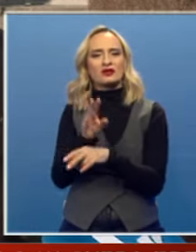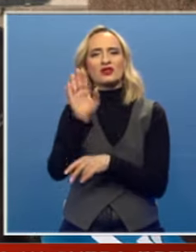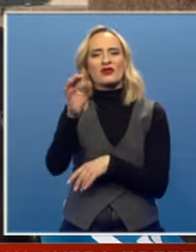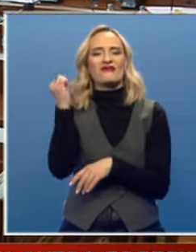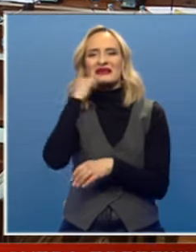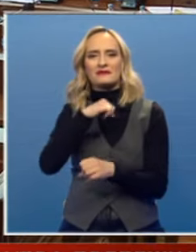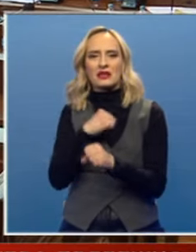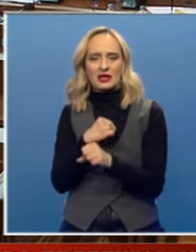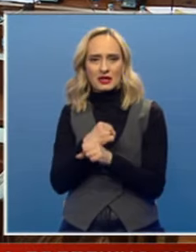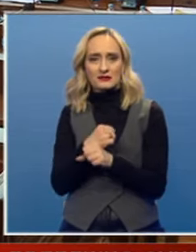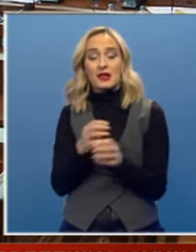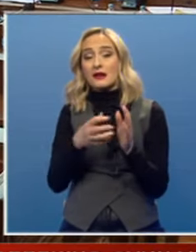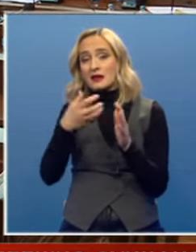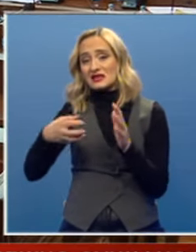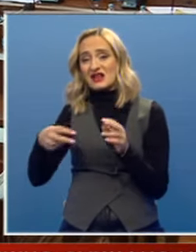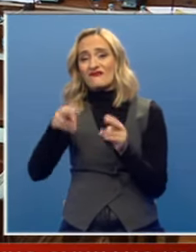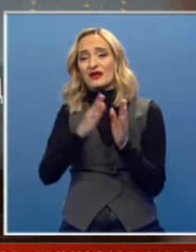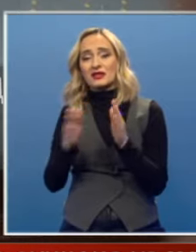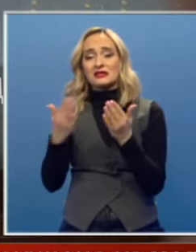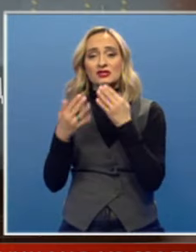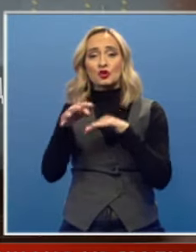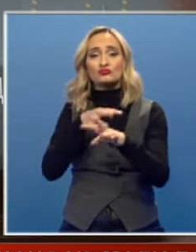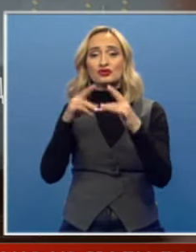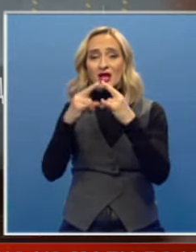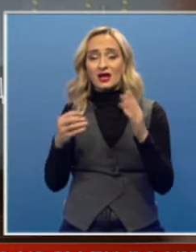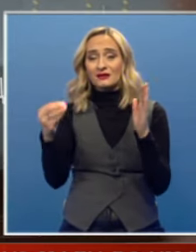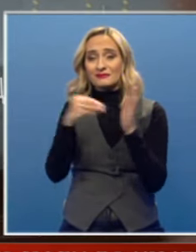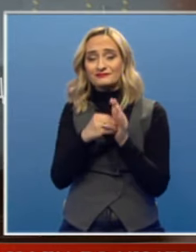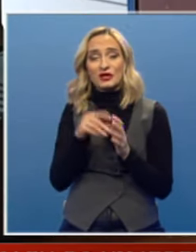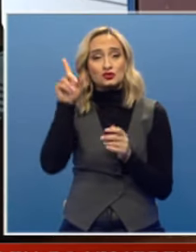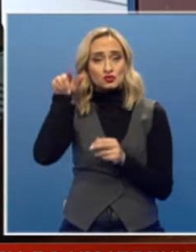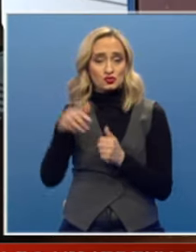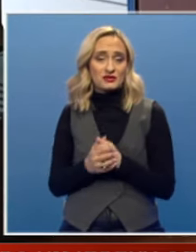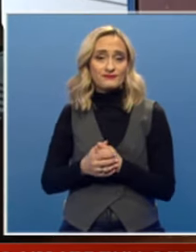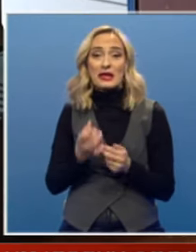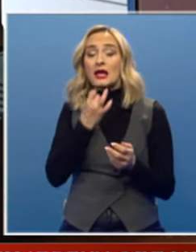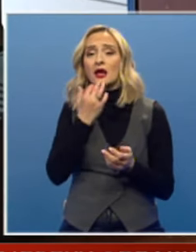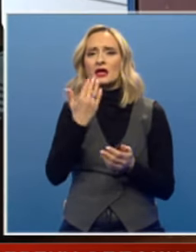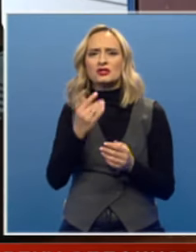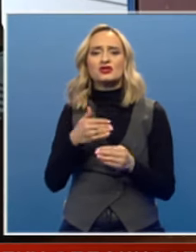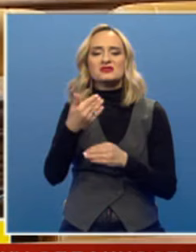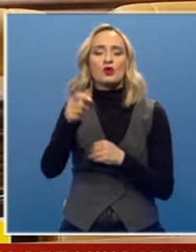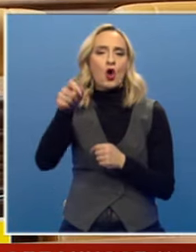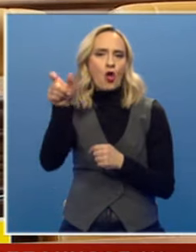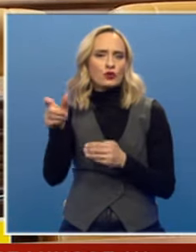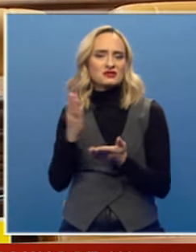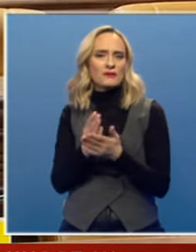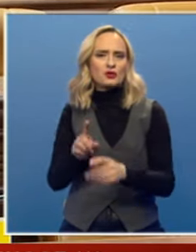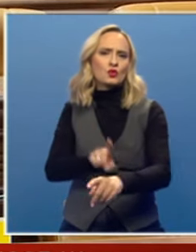kriminalne radnje. Nastavak vanredne sjednice Skupštine grada zakazan je za sutra, kada će se pred odbornicima